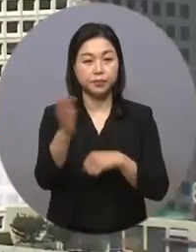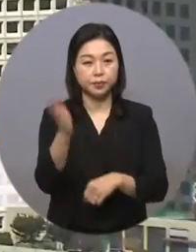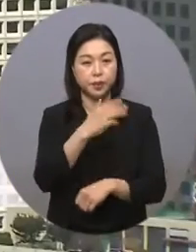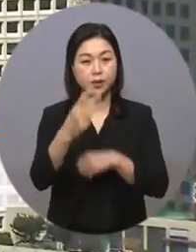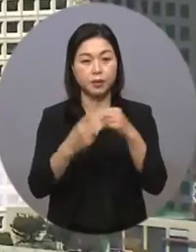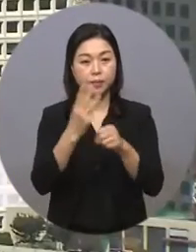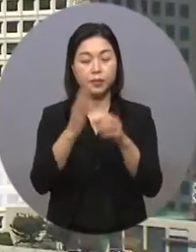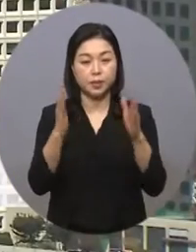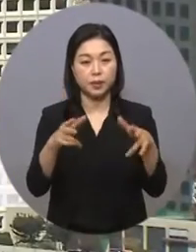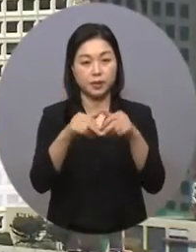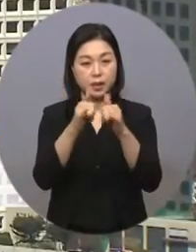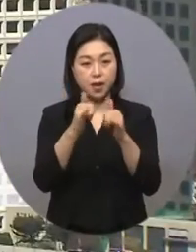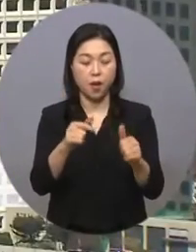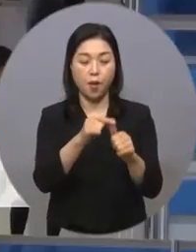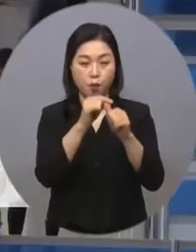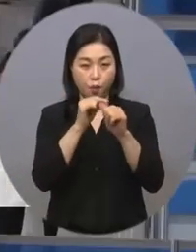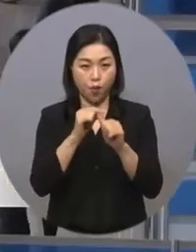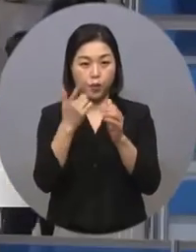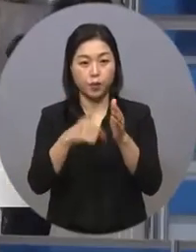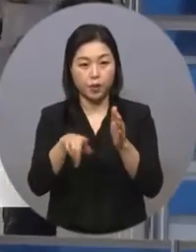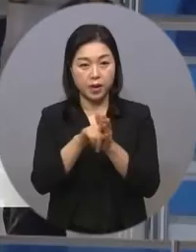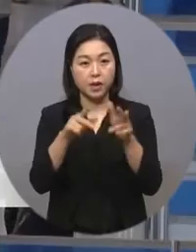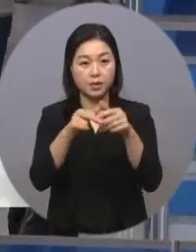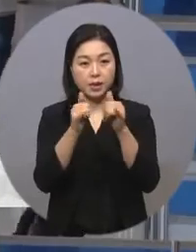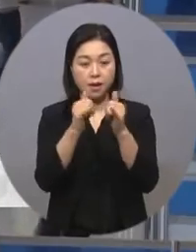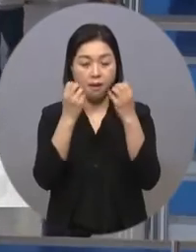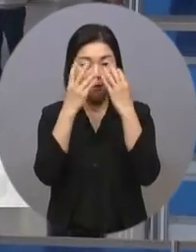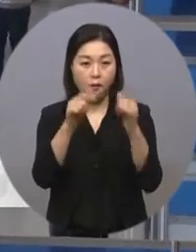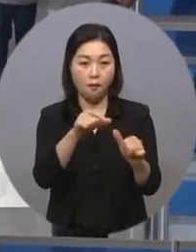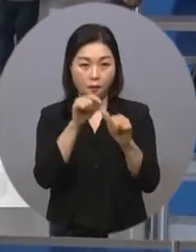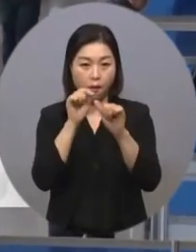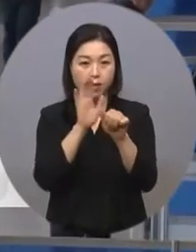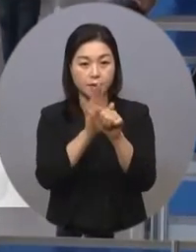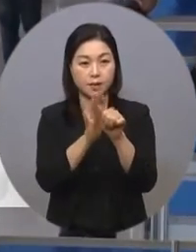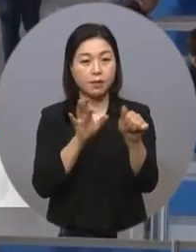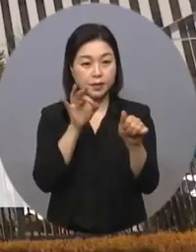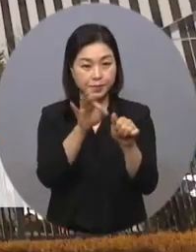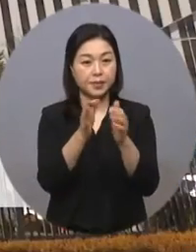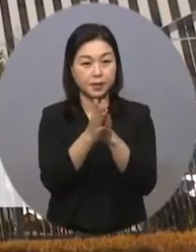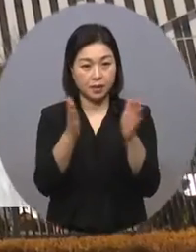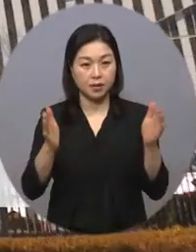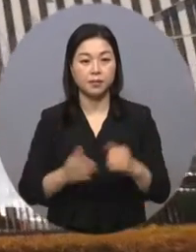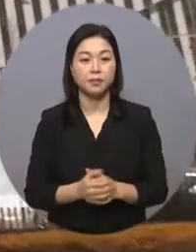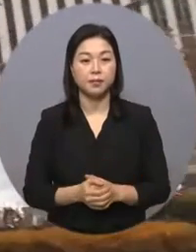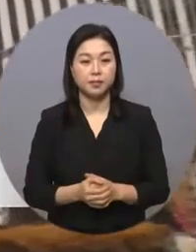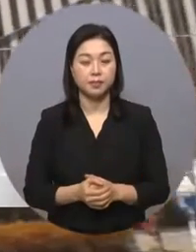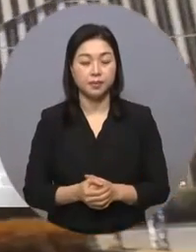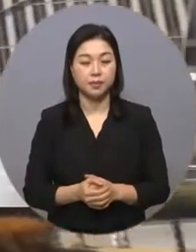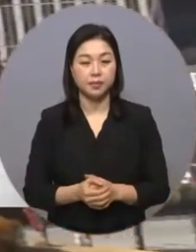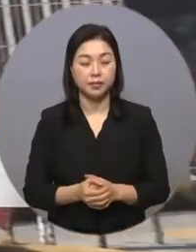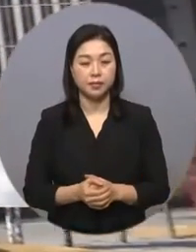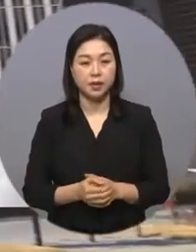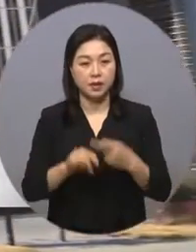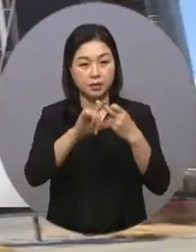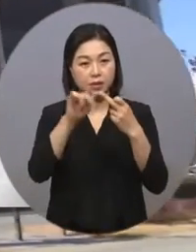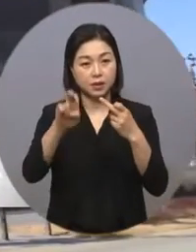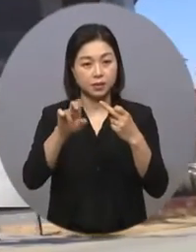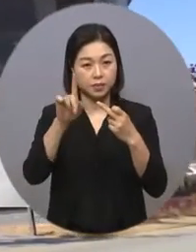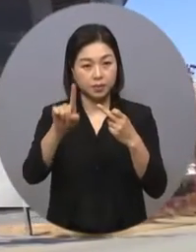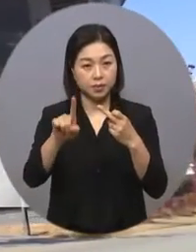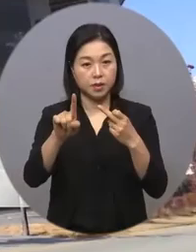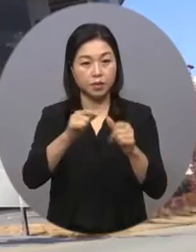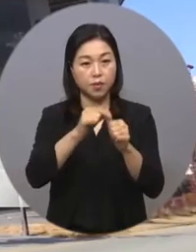창 잉 고용창출을 위한 창 애인 신규 고용 창녀 금이 시행됩니다 지난 21일 고용노동부는 이같은